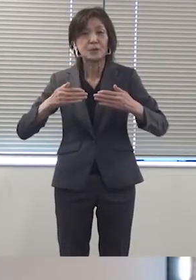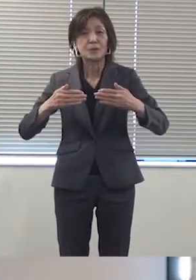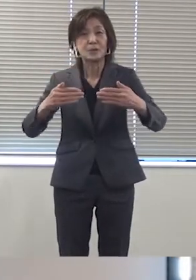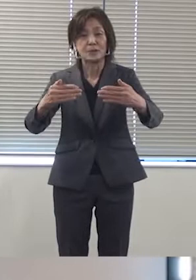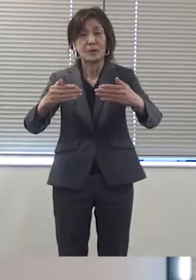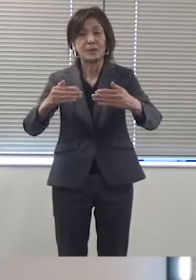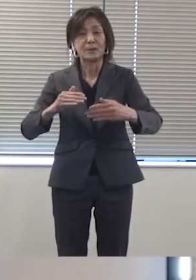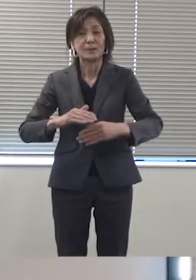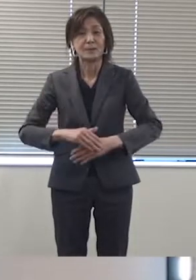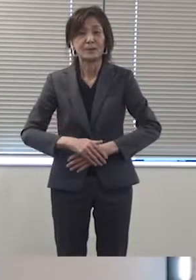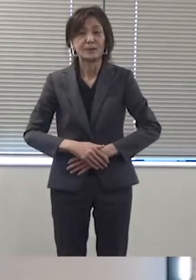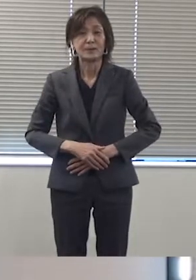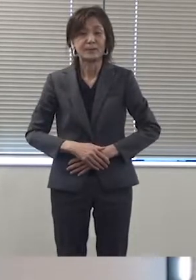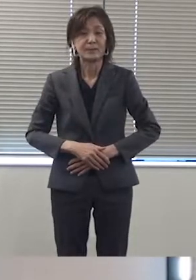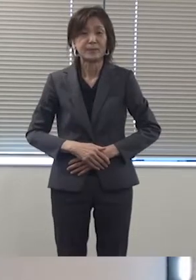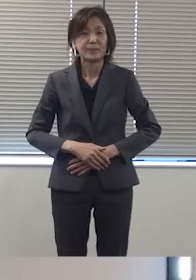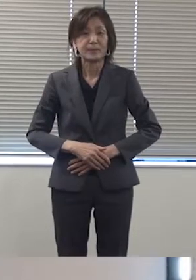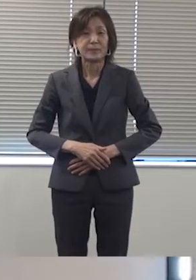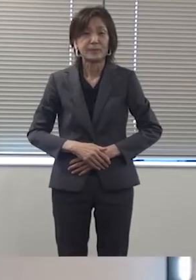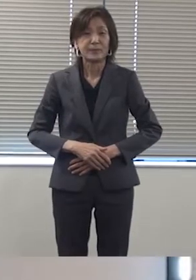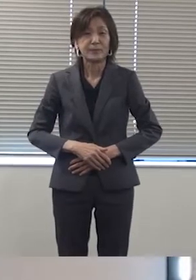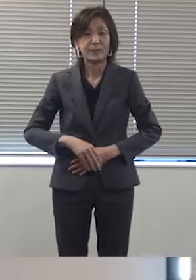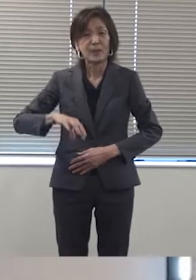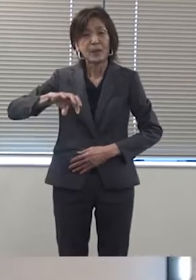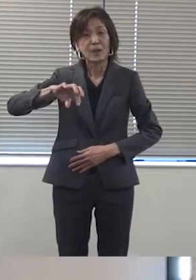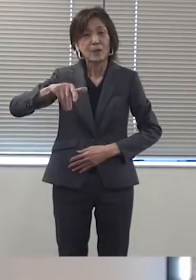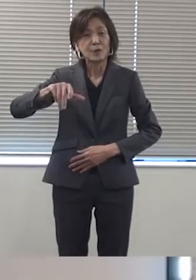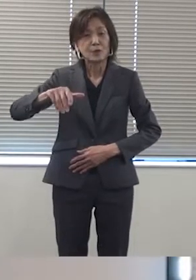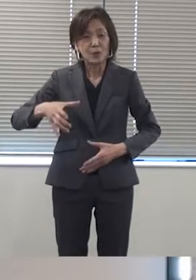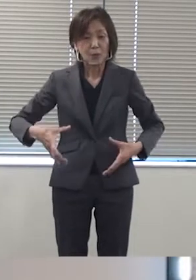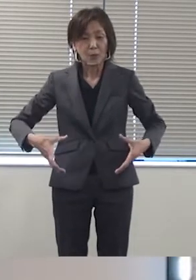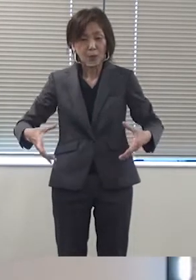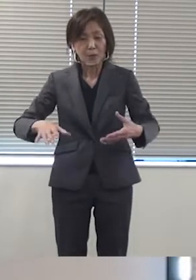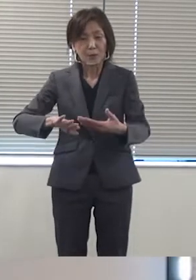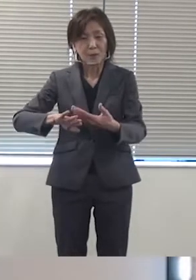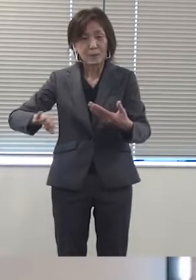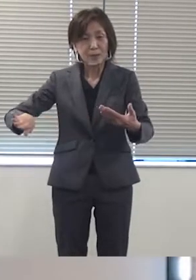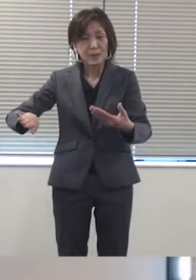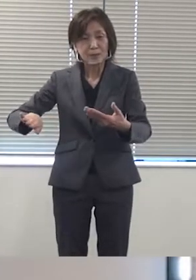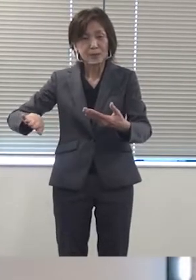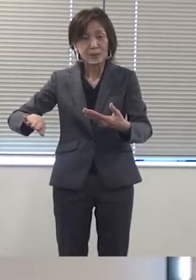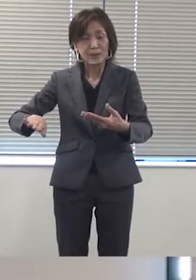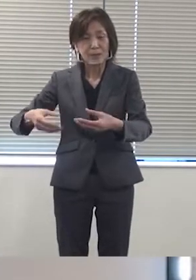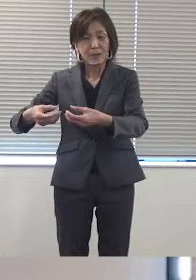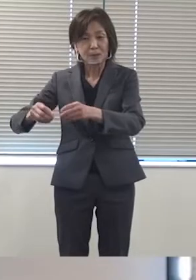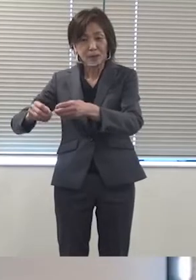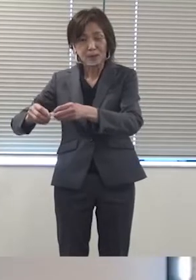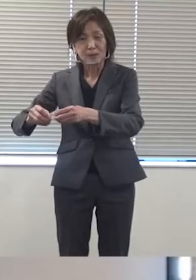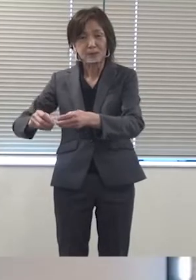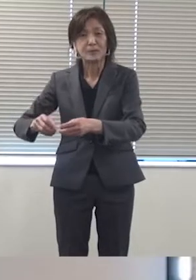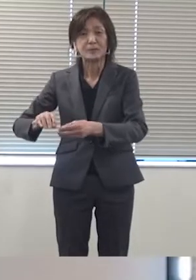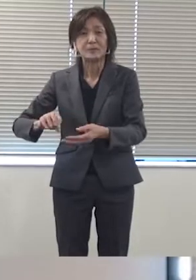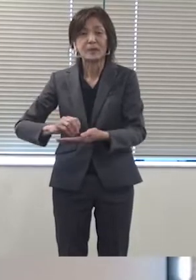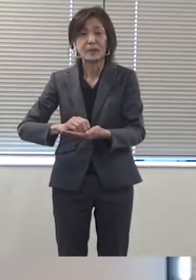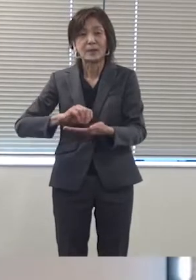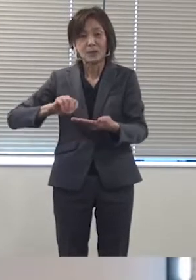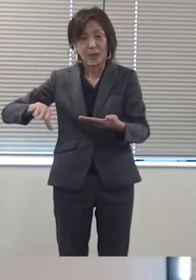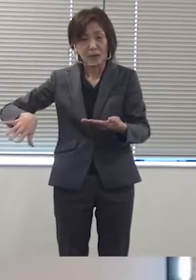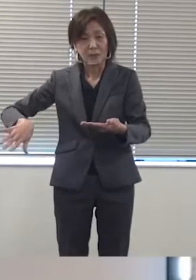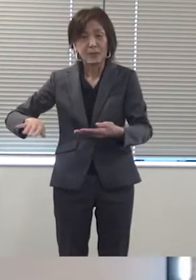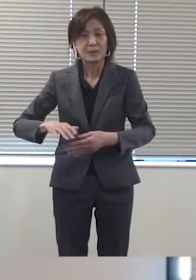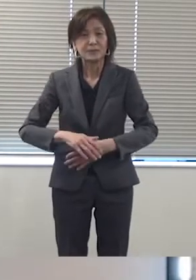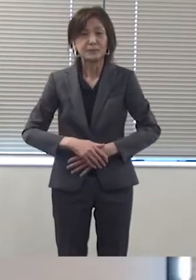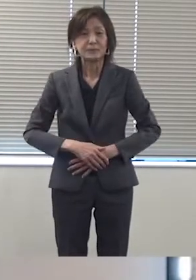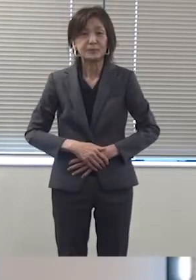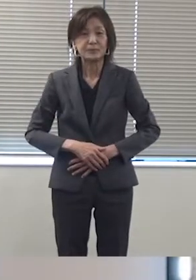その下の水道管は、ちょっと別のページに詳しく載ってますので、ちょっと省略をいたします。また、非常に地元